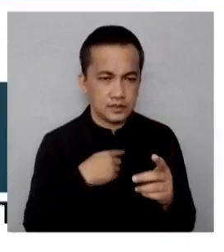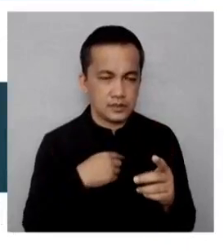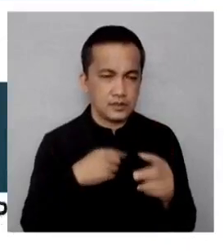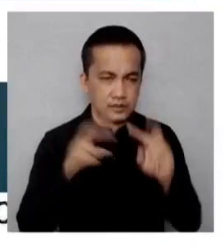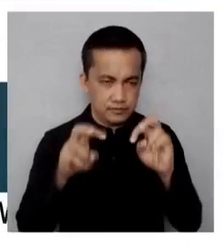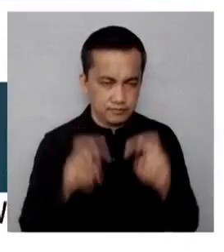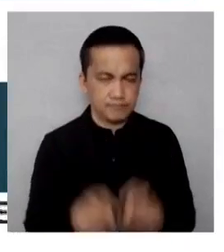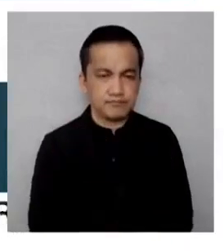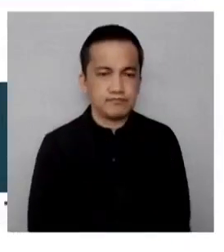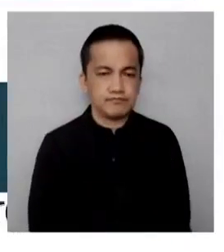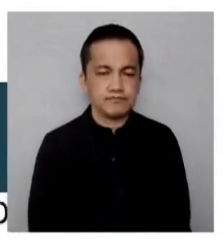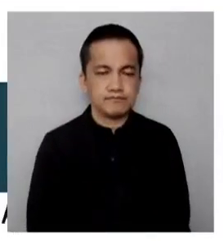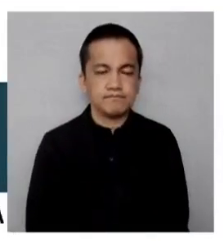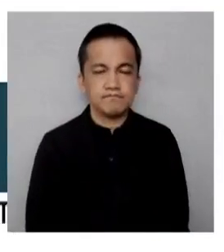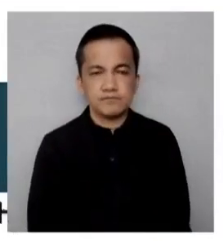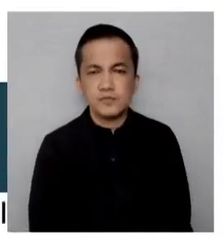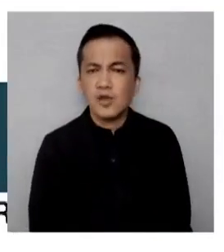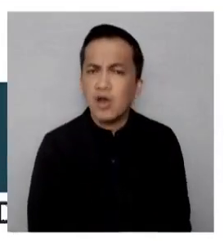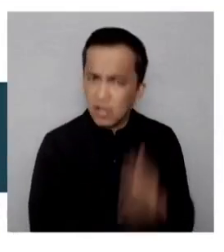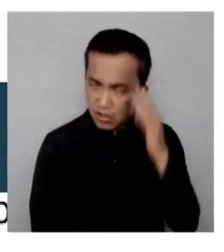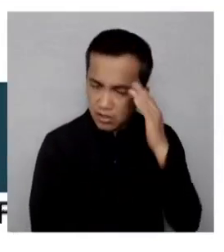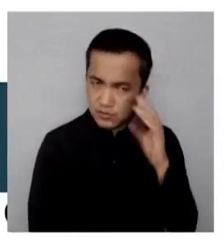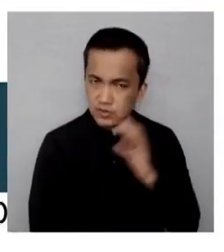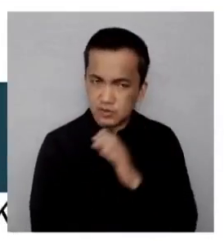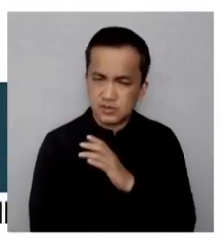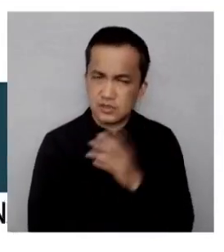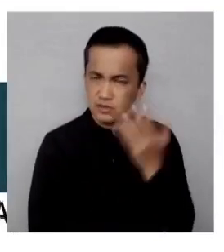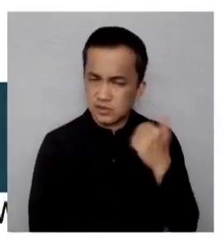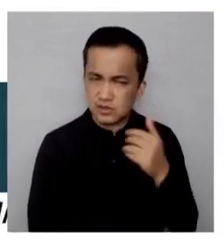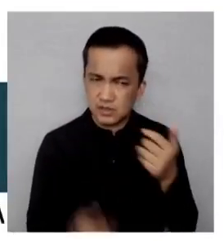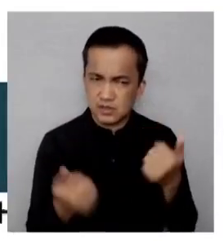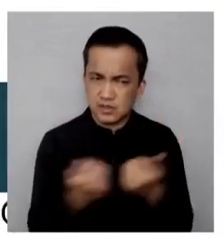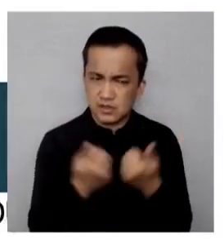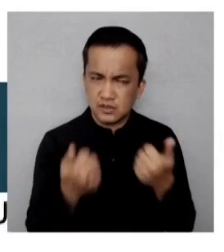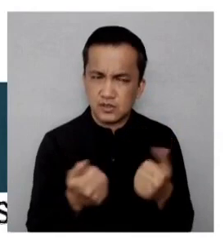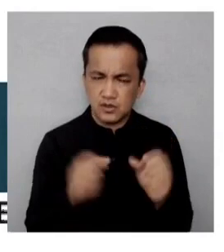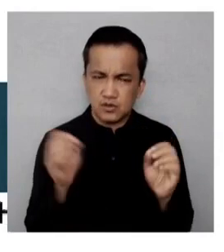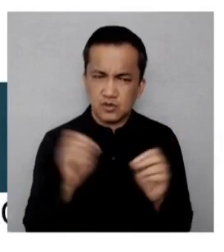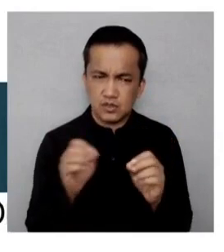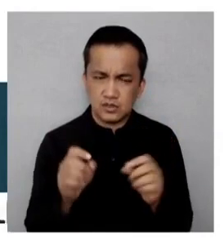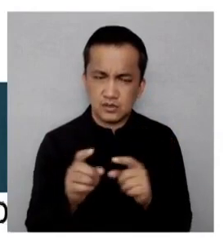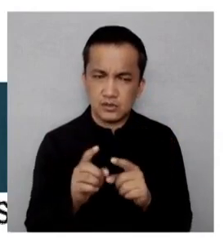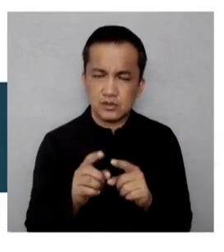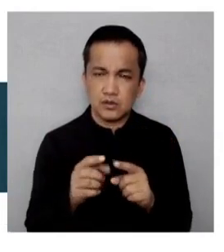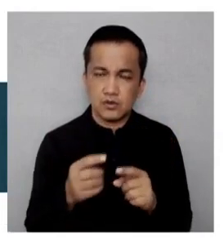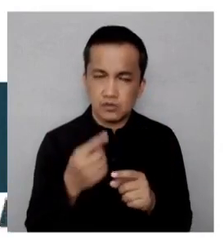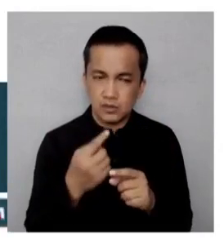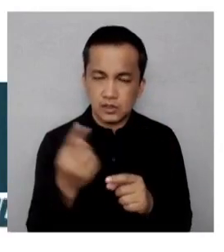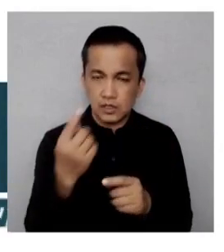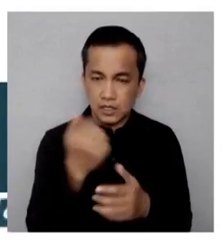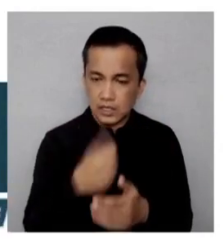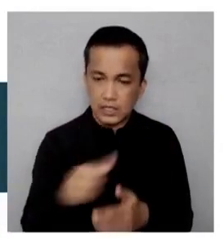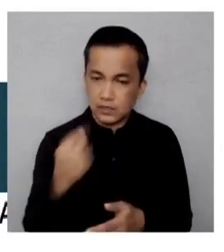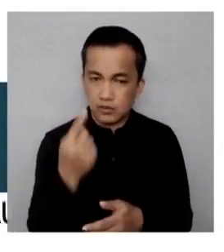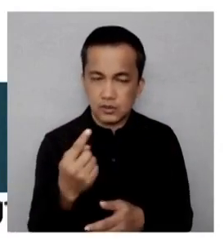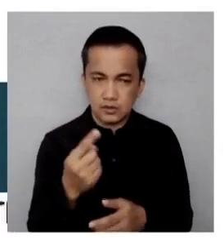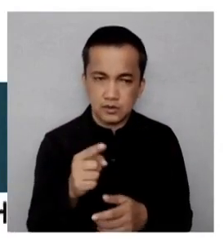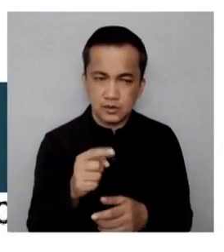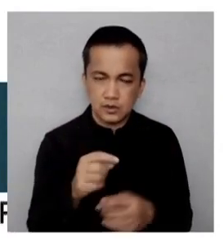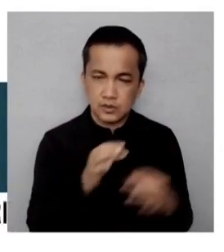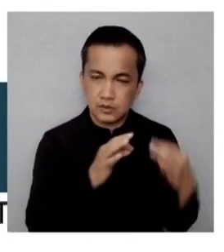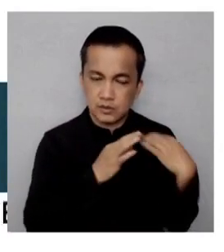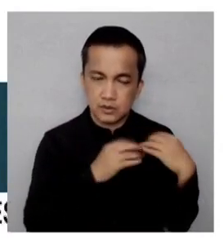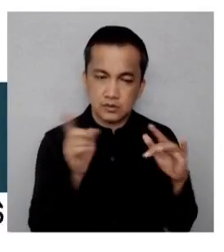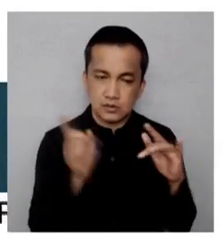Alam niyo po, Congresswoman, there have been tragedies in the past and yet no one really, or has there anyone really that has been held accountable over